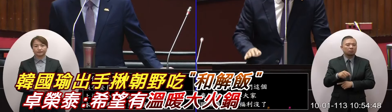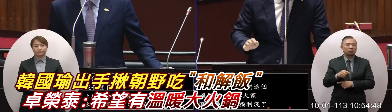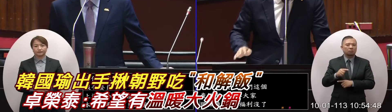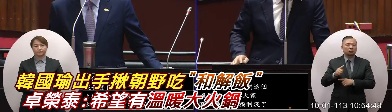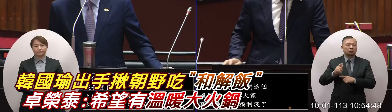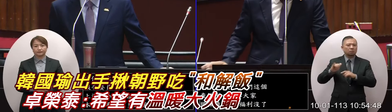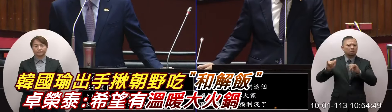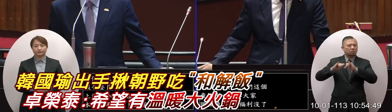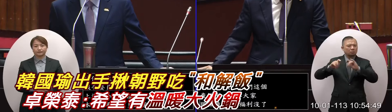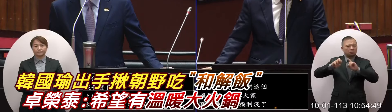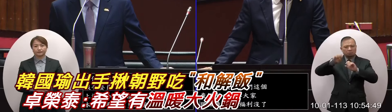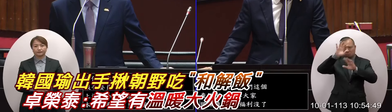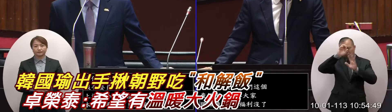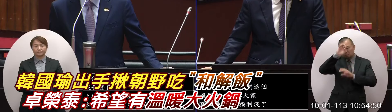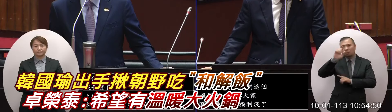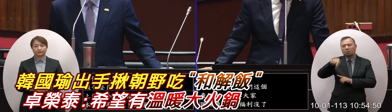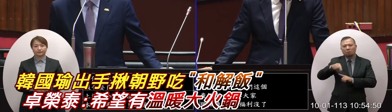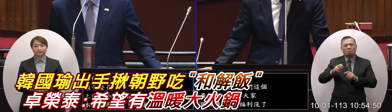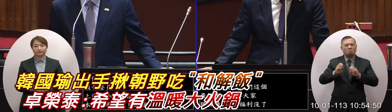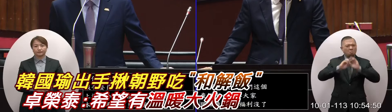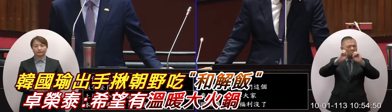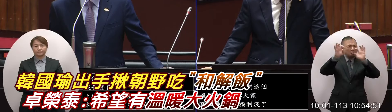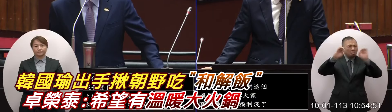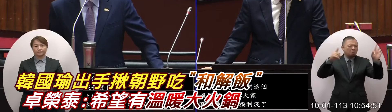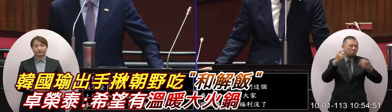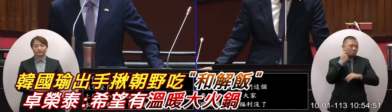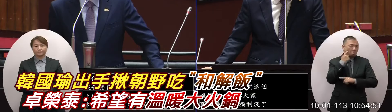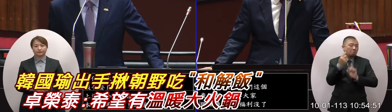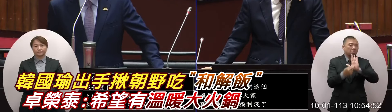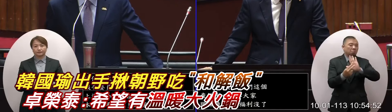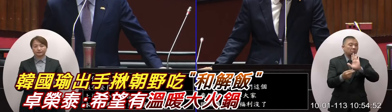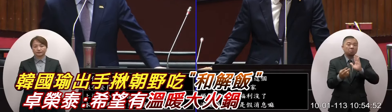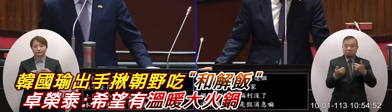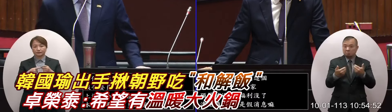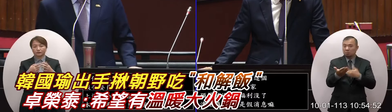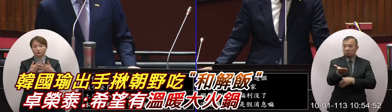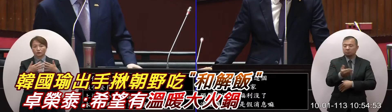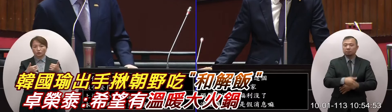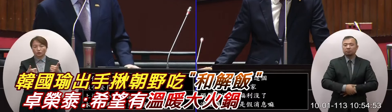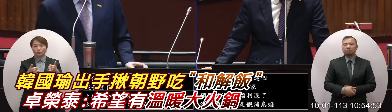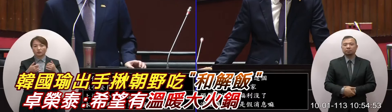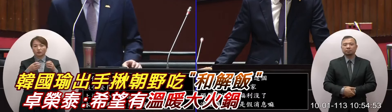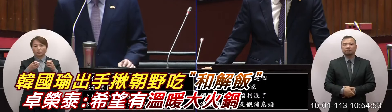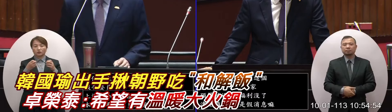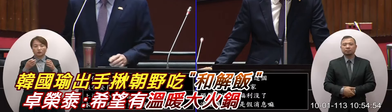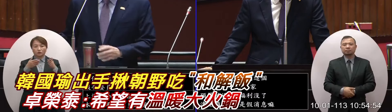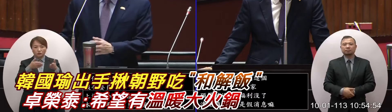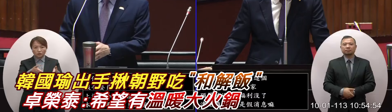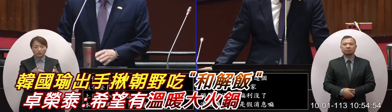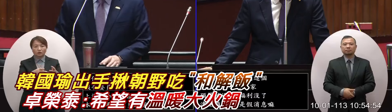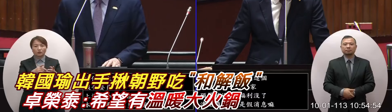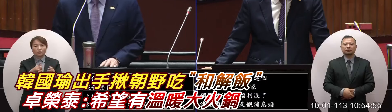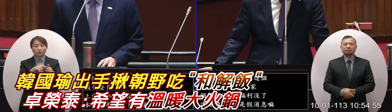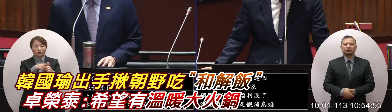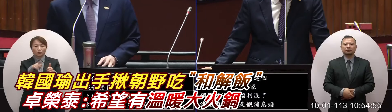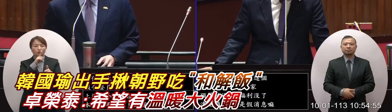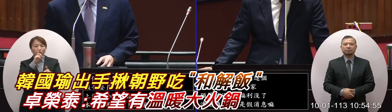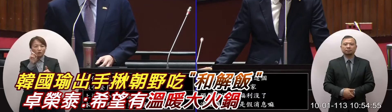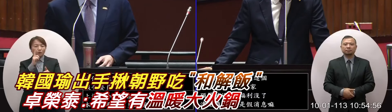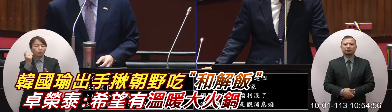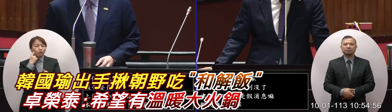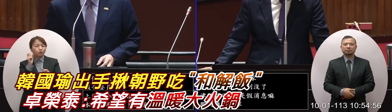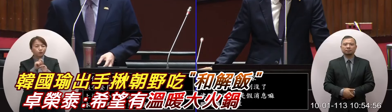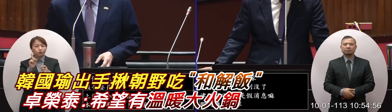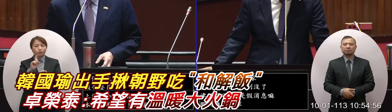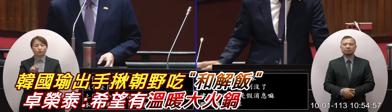个部分你要不要跟大家说明一下？ 第一个，网络上的讯息指责说是哪一方面的假消